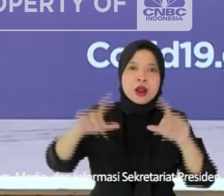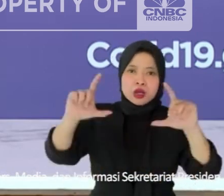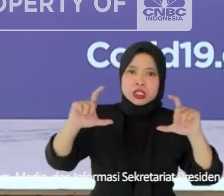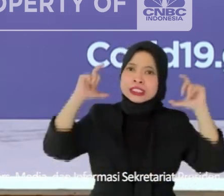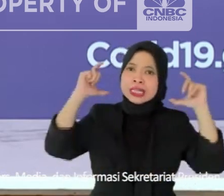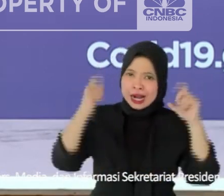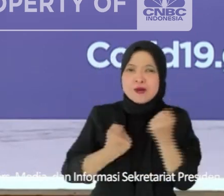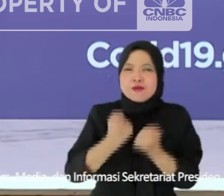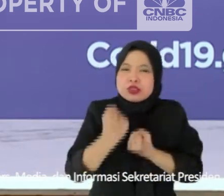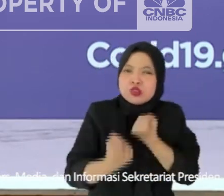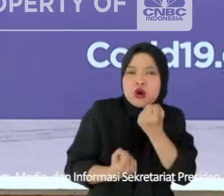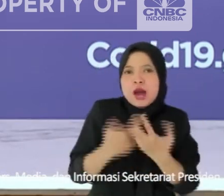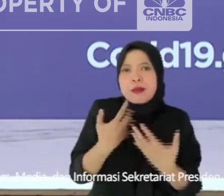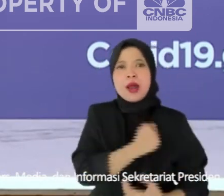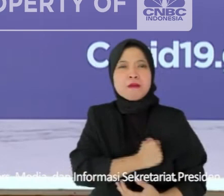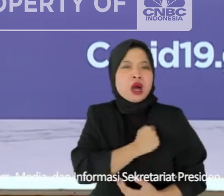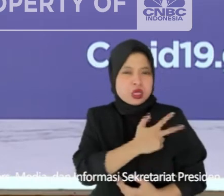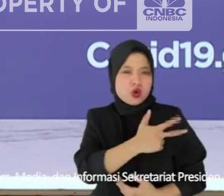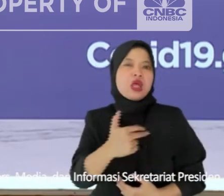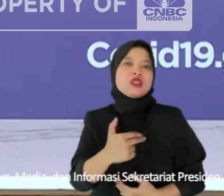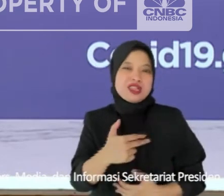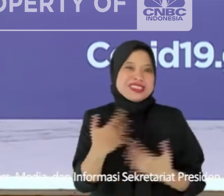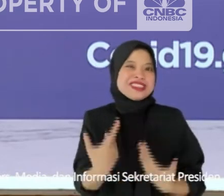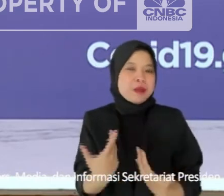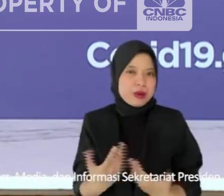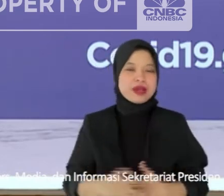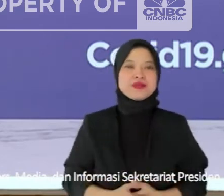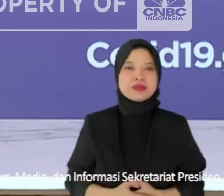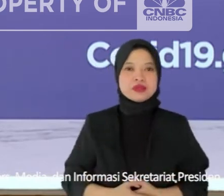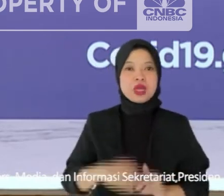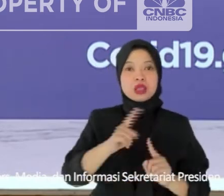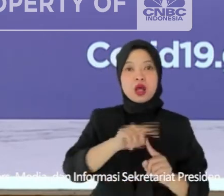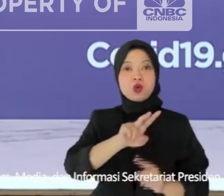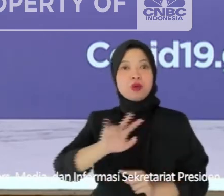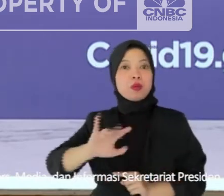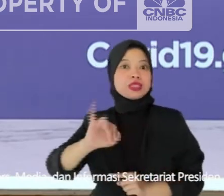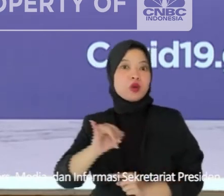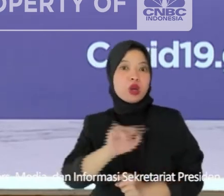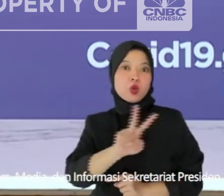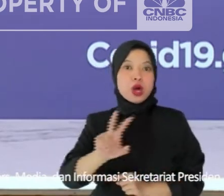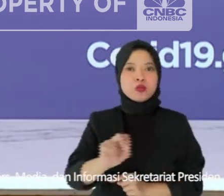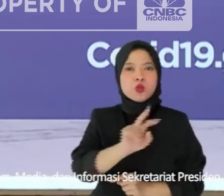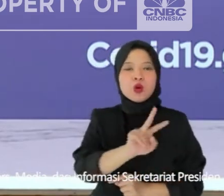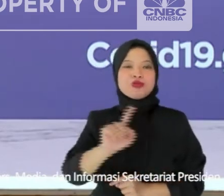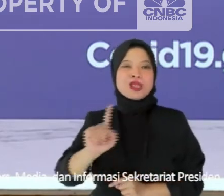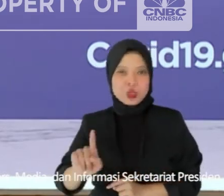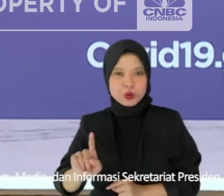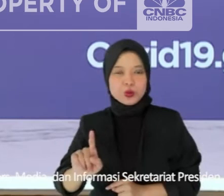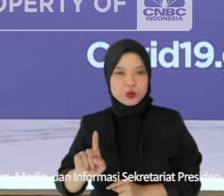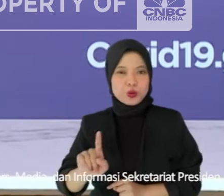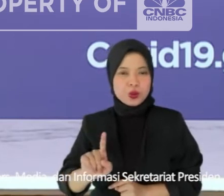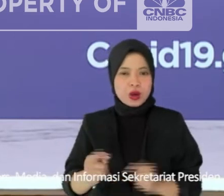bangsa Indonesia dalam menghadapi pandemi pada tanggal 25 Jan 2012 satu